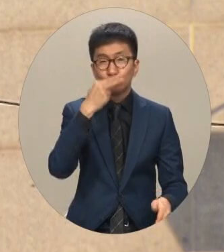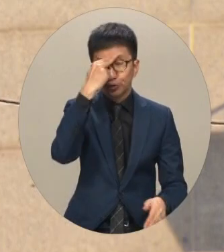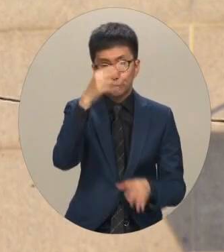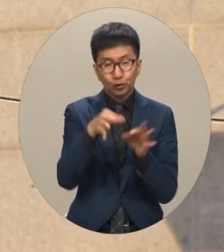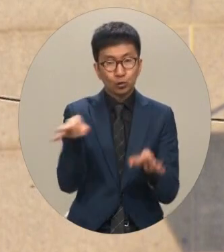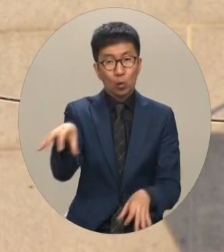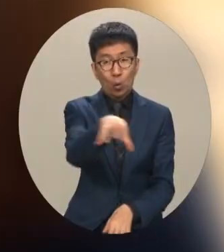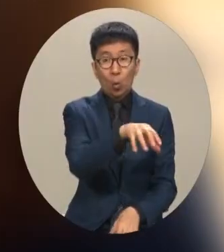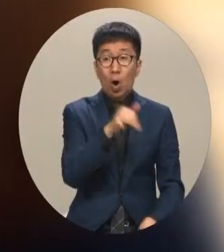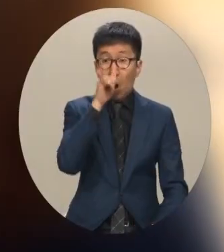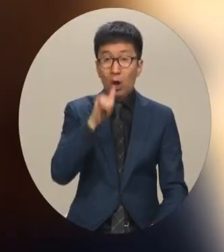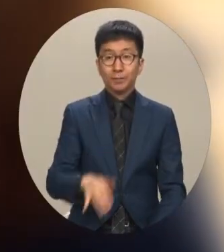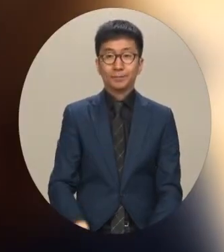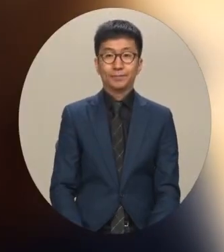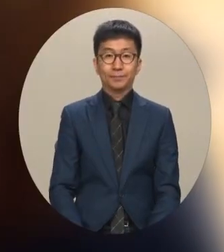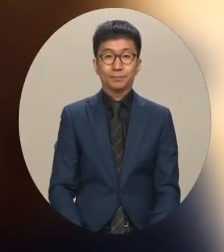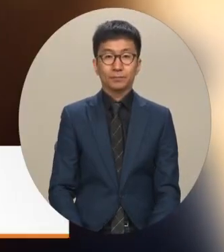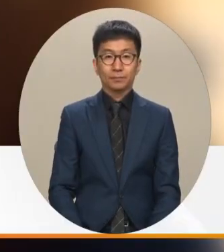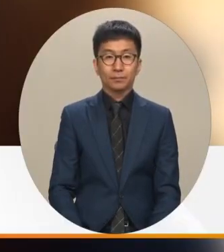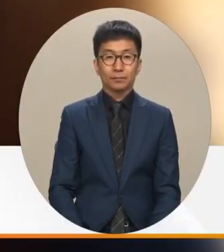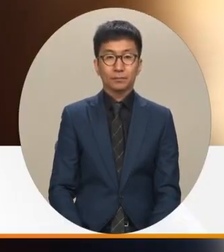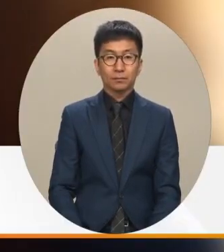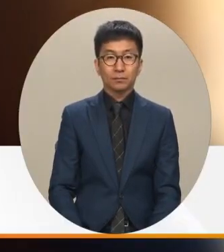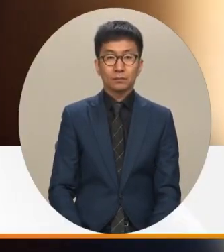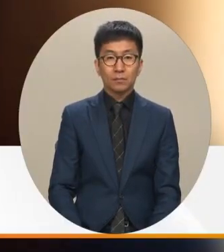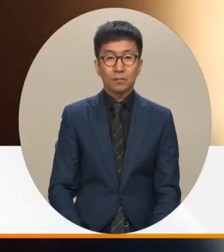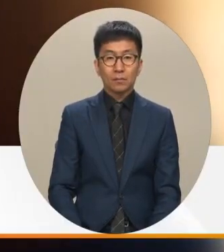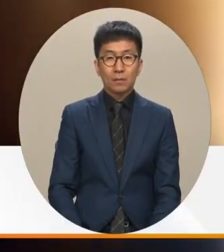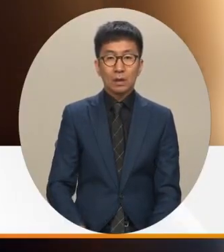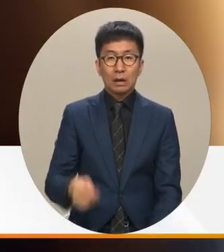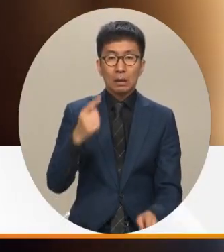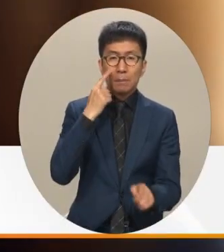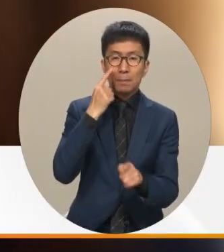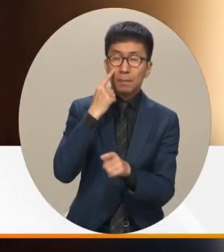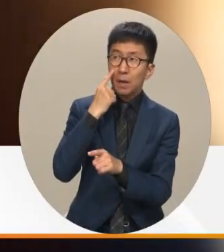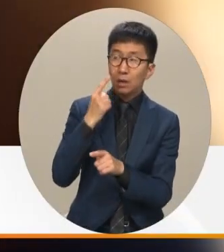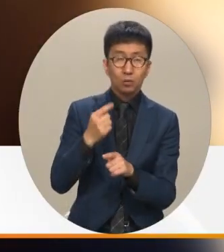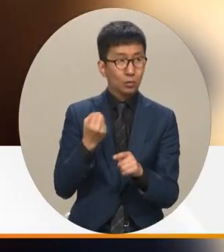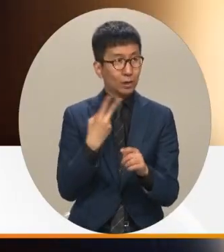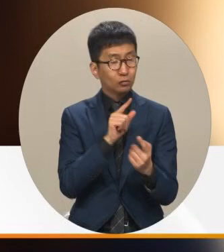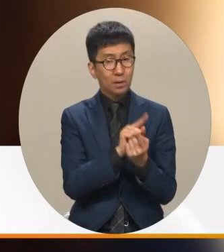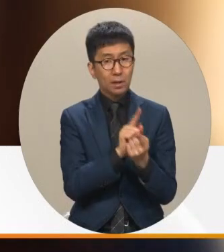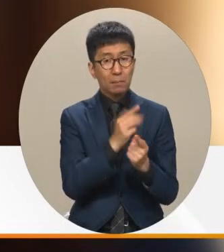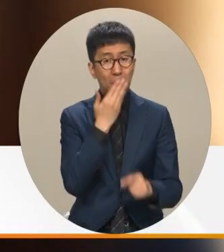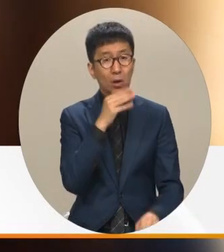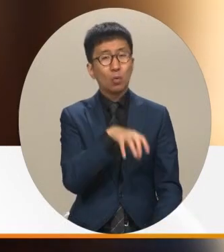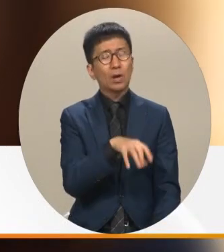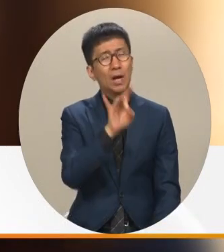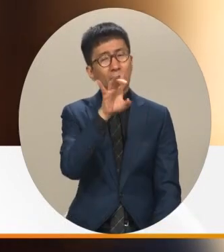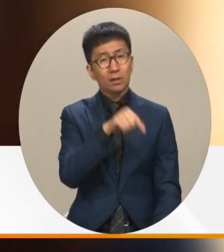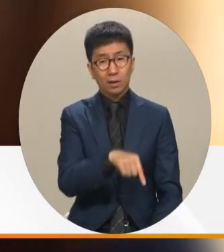즐비합니다 수 있는 곳 밖에 없어서 한경 되게 안좋은